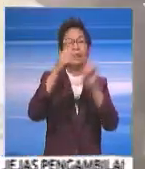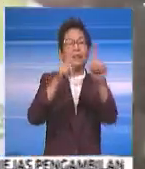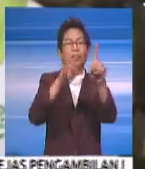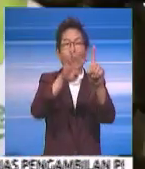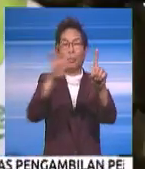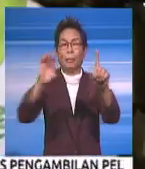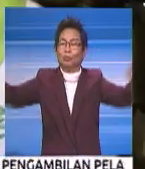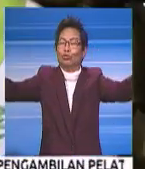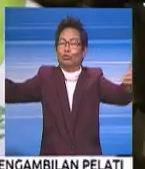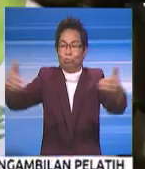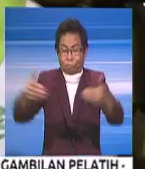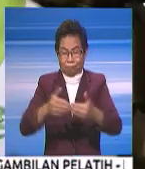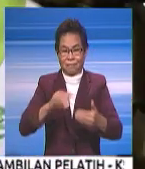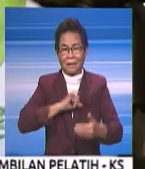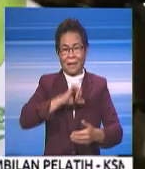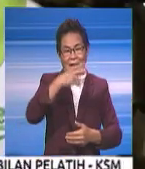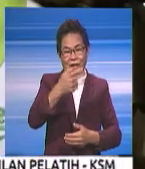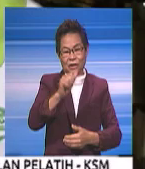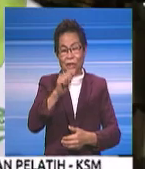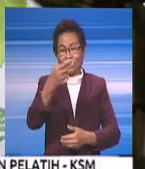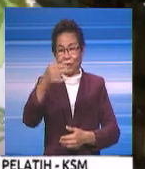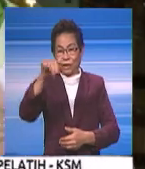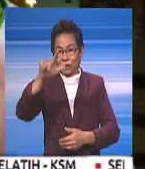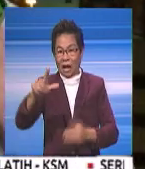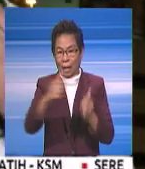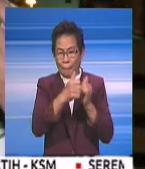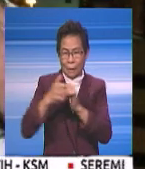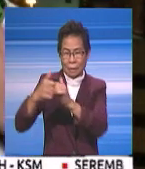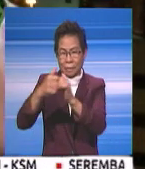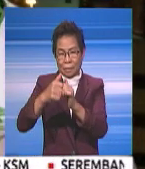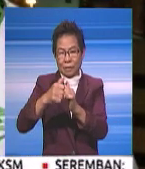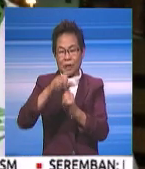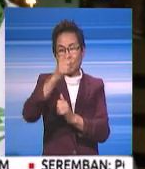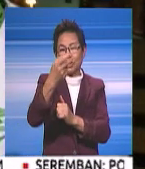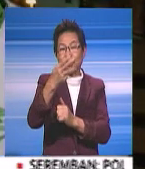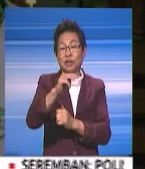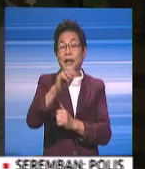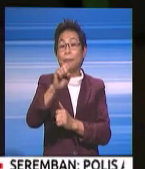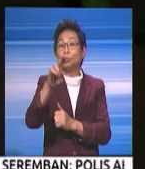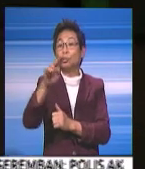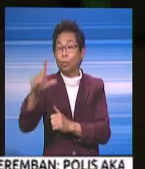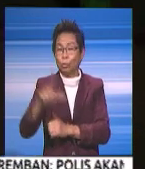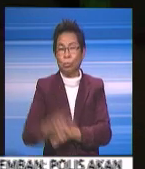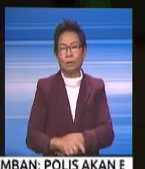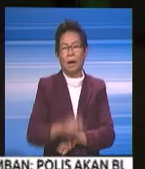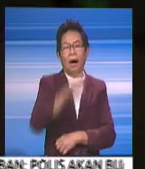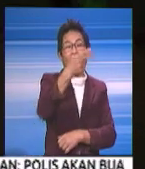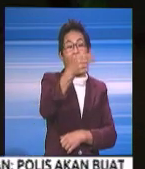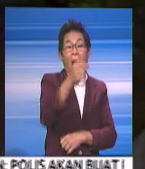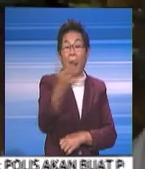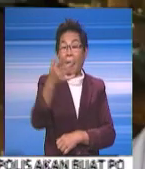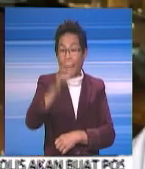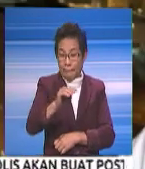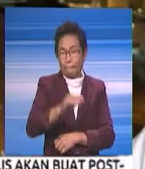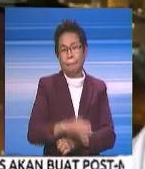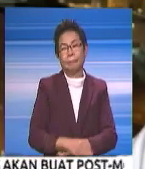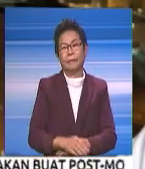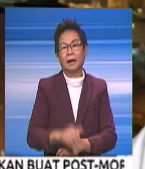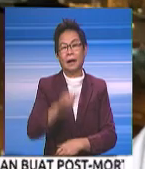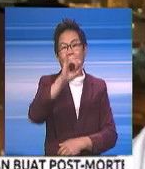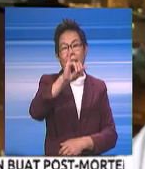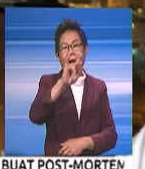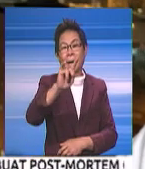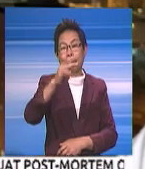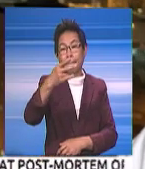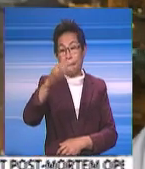1440 Hijrah. Saya Syahril Sarapudin bersama Syamsul Ishaq, Abdul Halim Muhammad Yusof, Iqbal